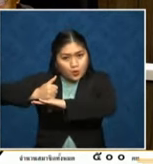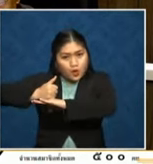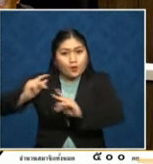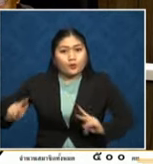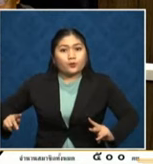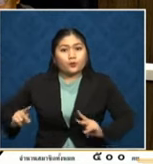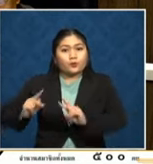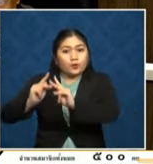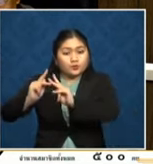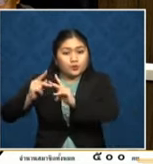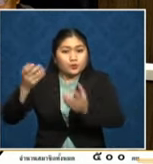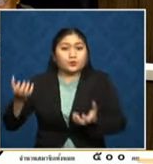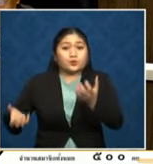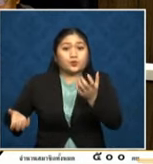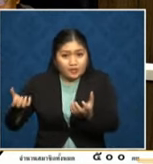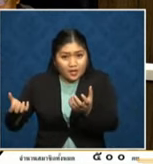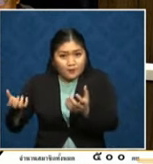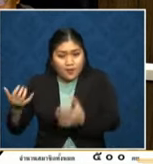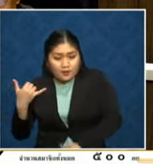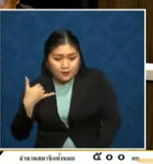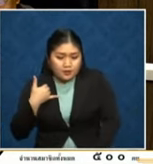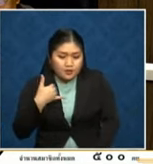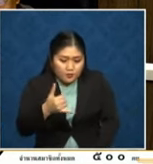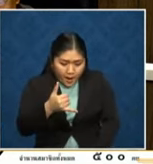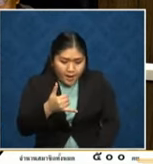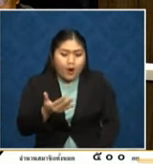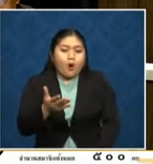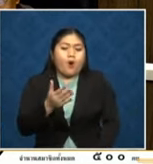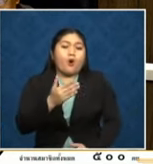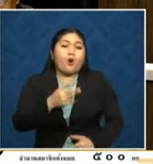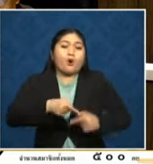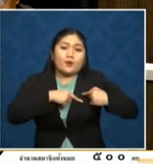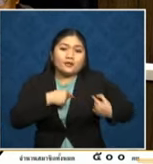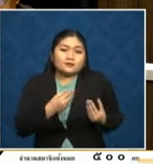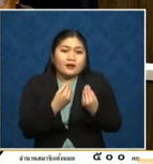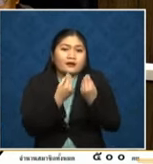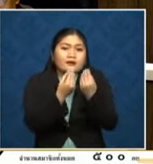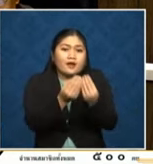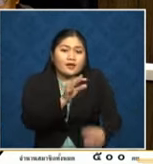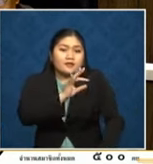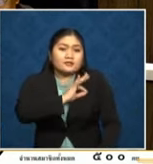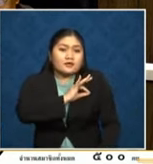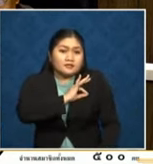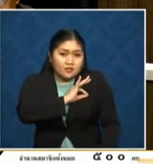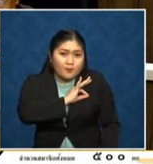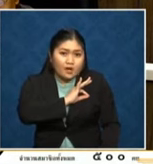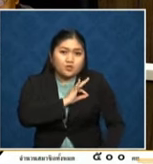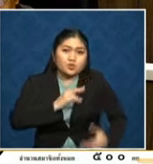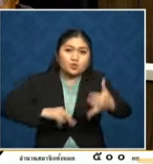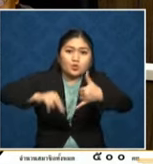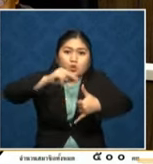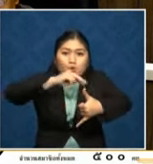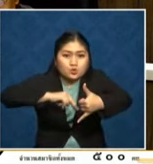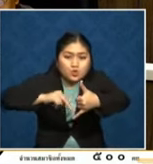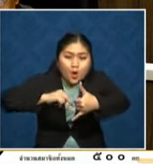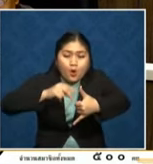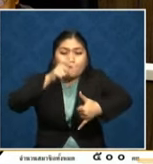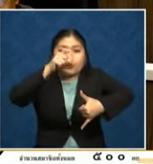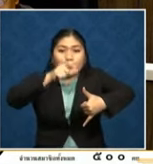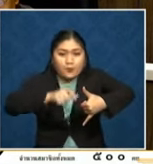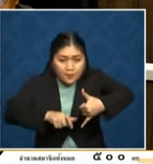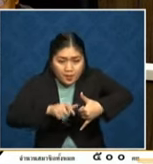ำลังใจอาสาสมัครคุมประพฤตินะคะที่จังหวัดอุดรธานีอาสาสมัครคุมประพ